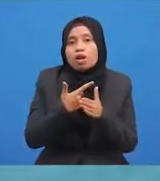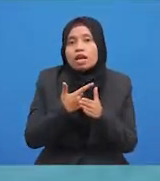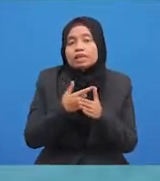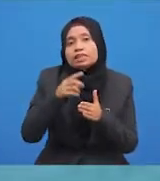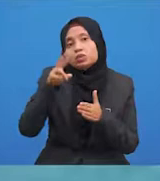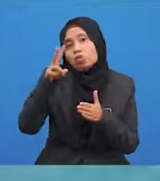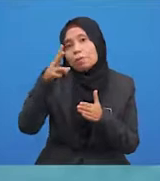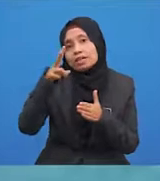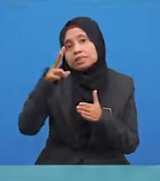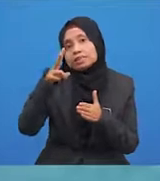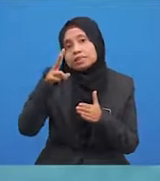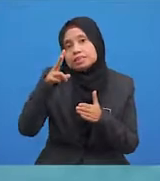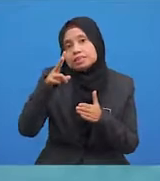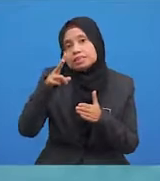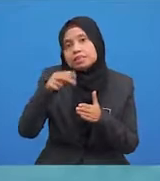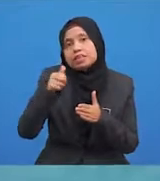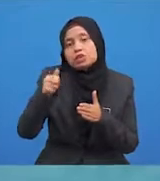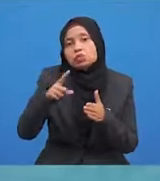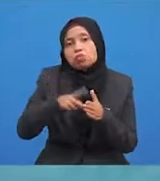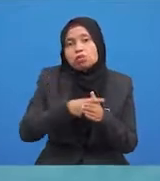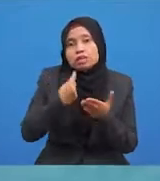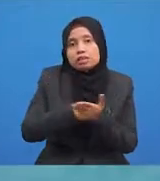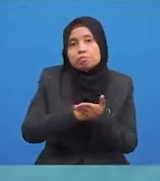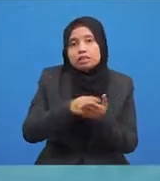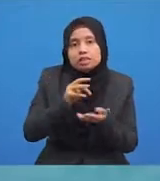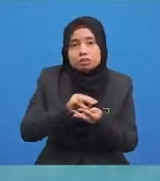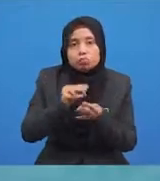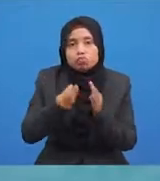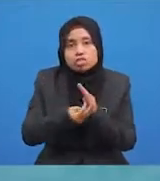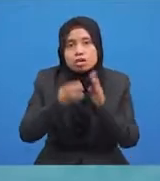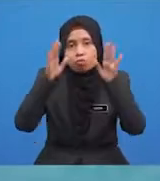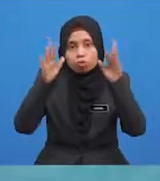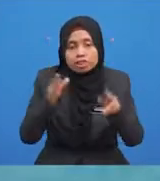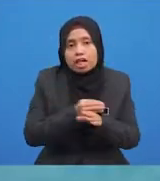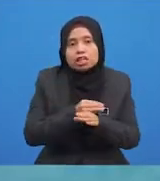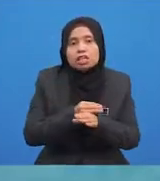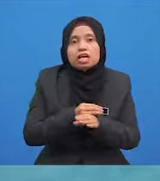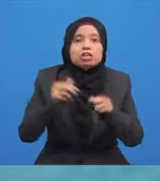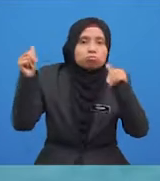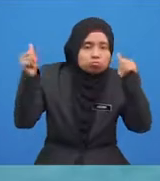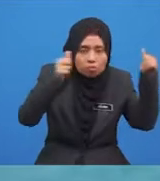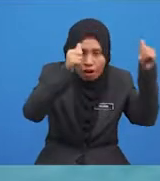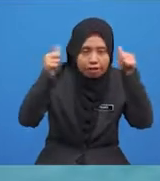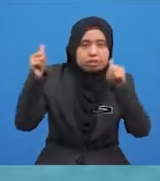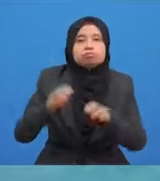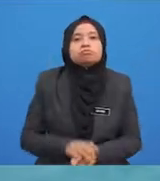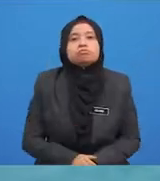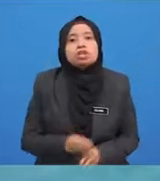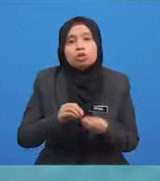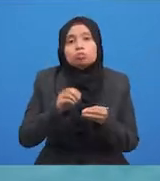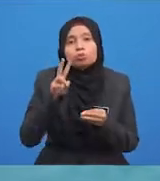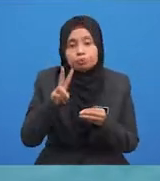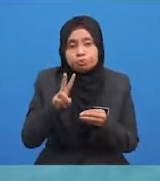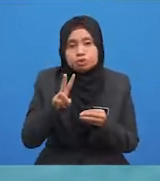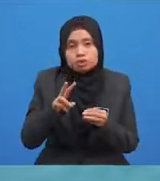Disember, iaitu bulan tibanya musim hujan, diikuti guruh dan angin.